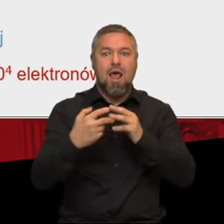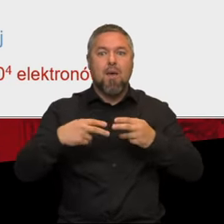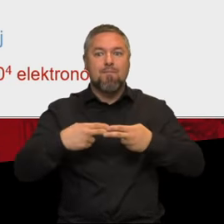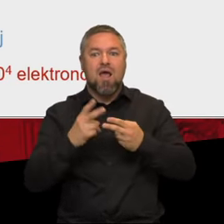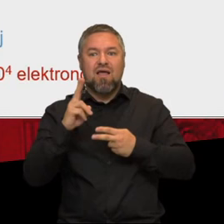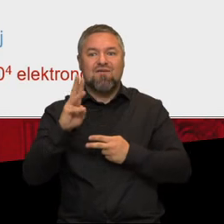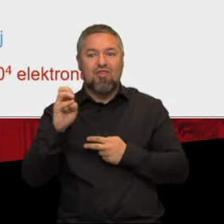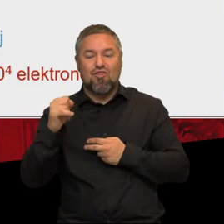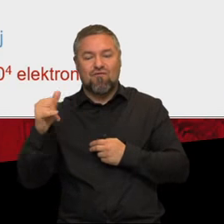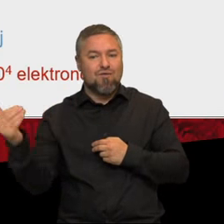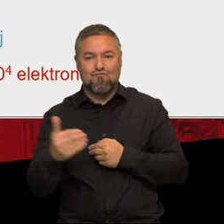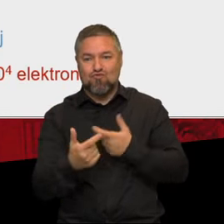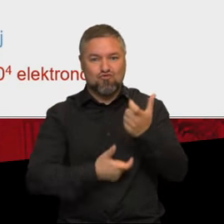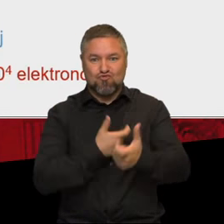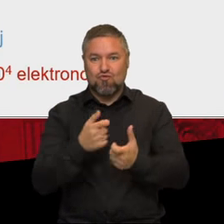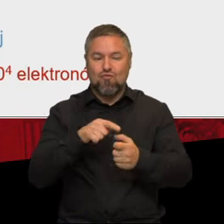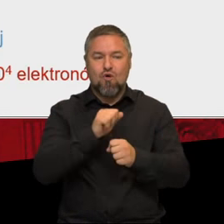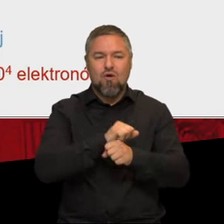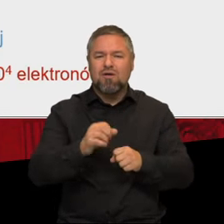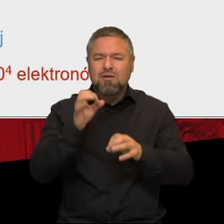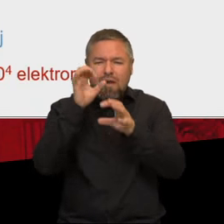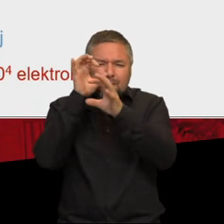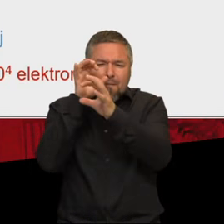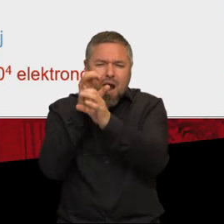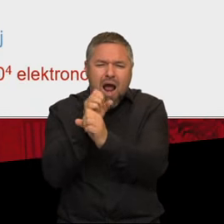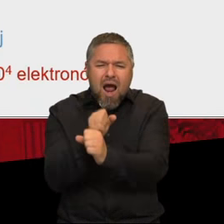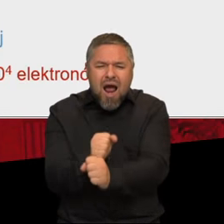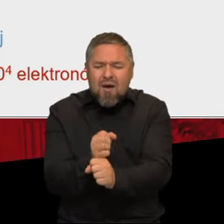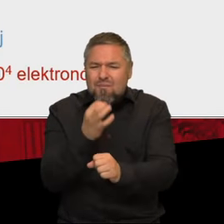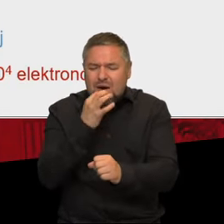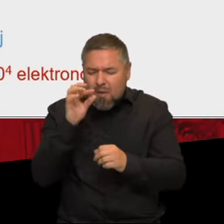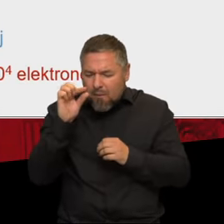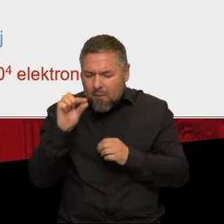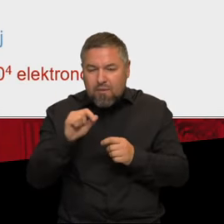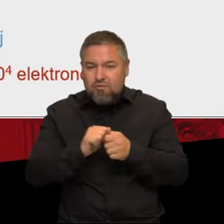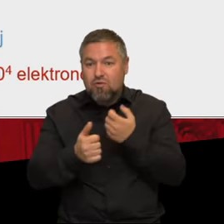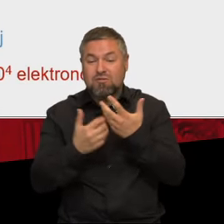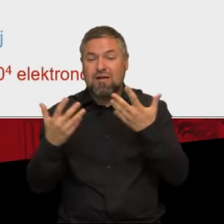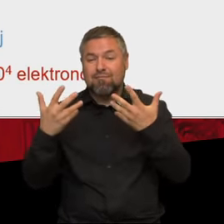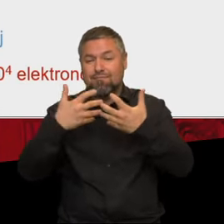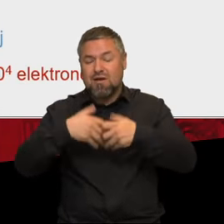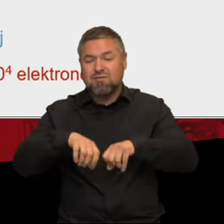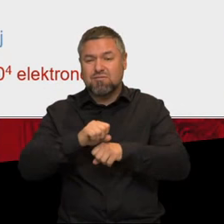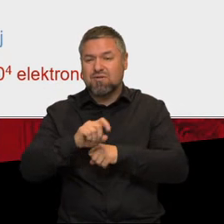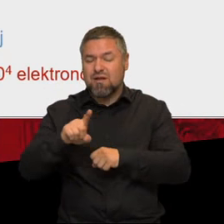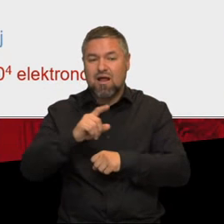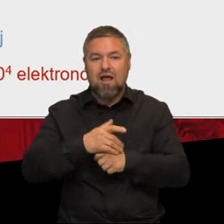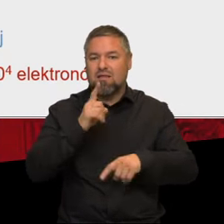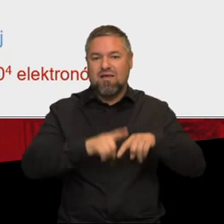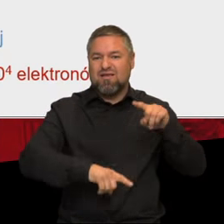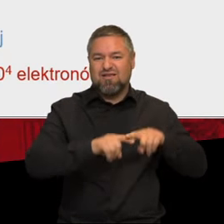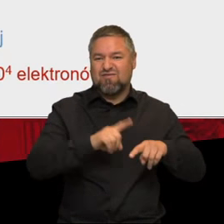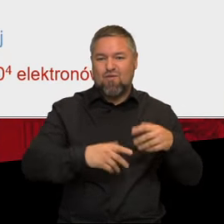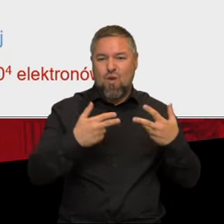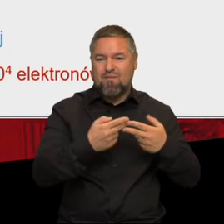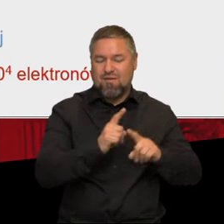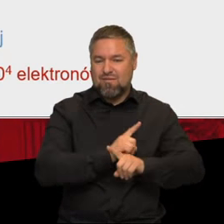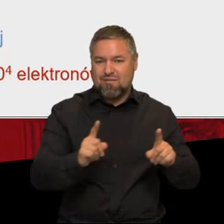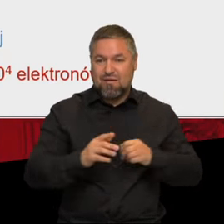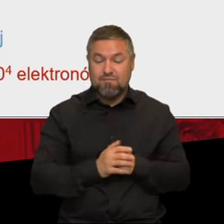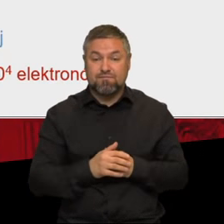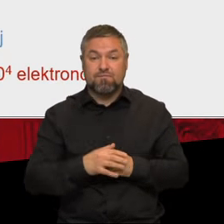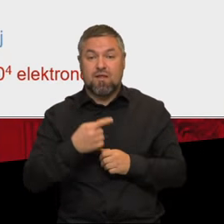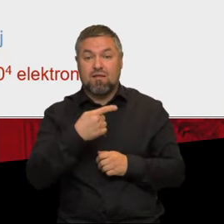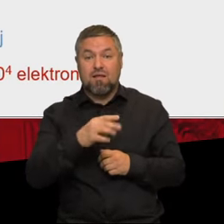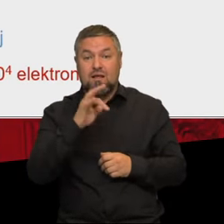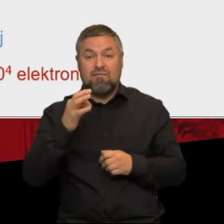to obiekty nano, w skali nano, gdzie rządzi już mechanika kwantowa, a nie mechanika klasyczna. DFT